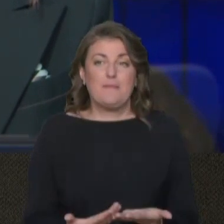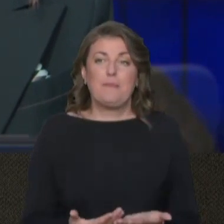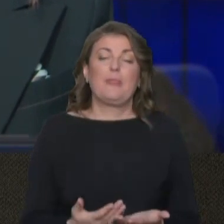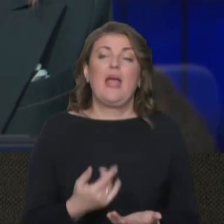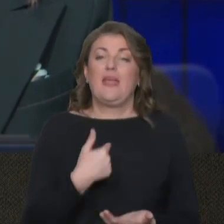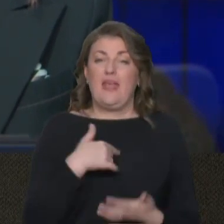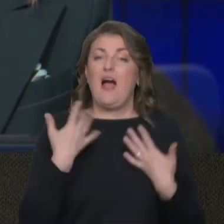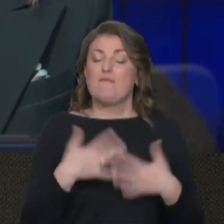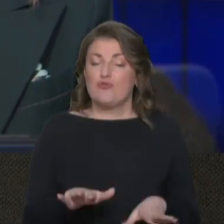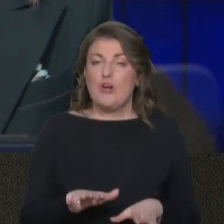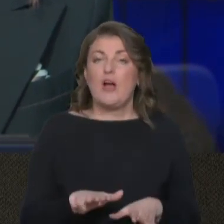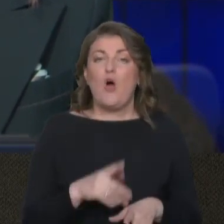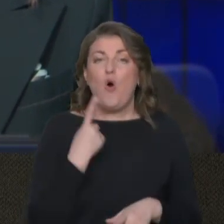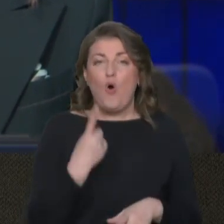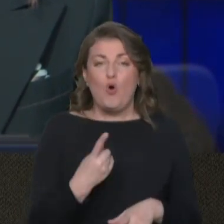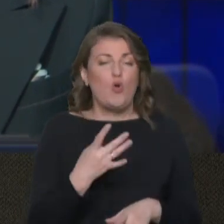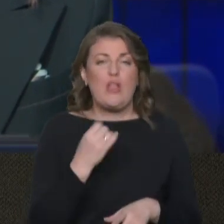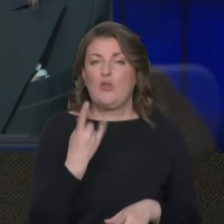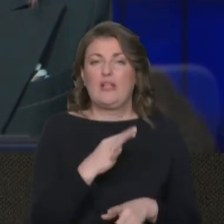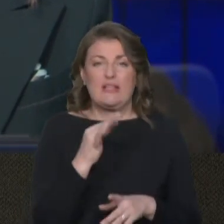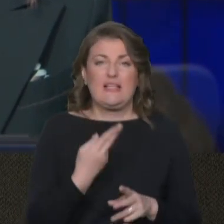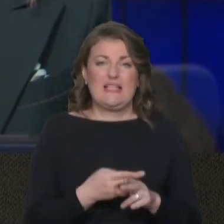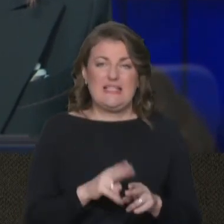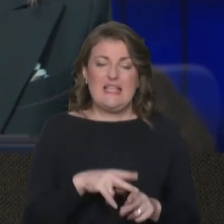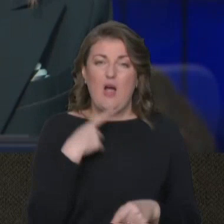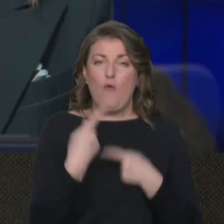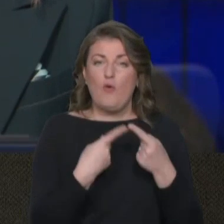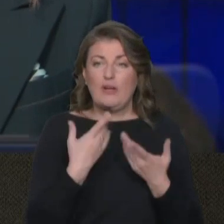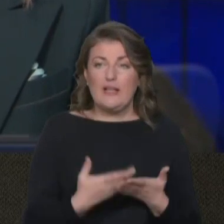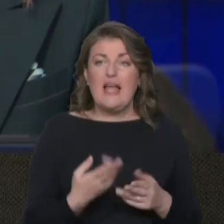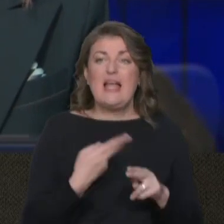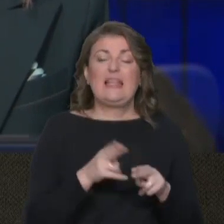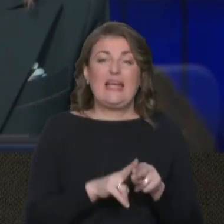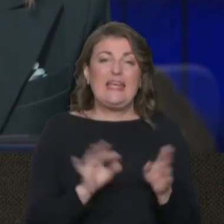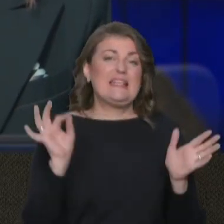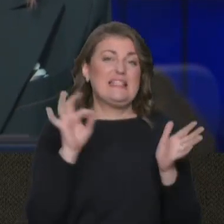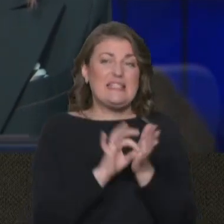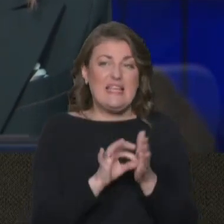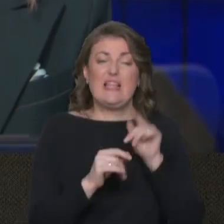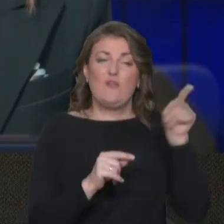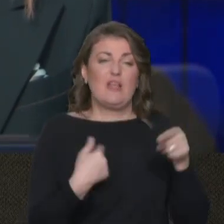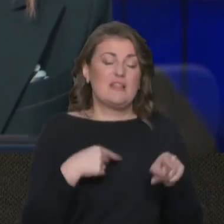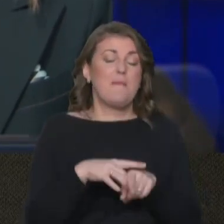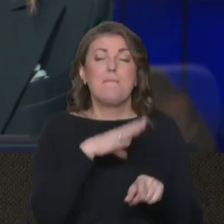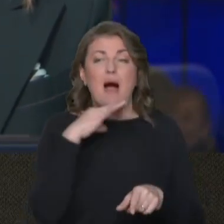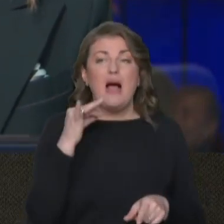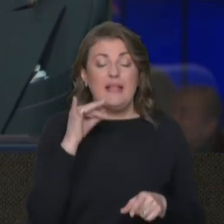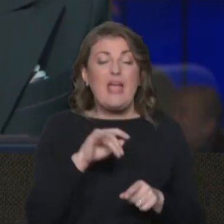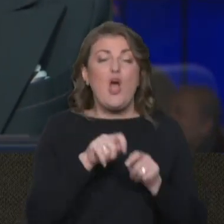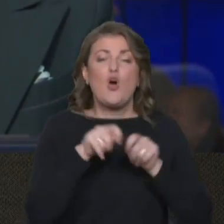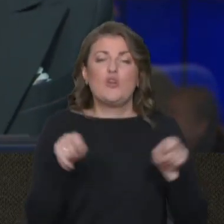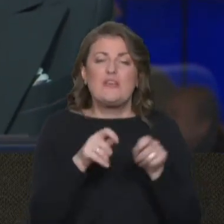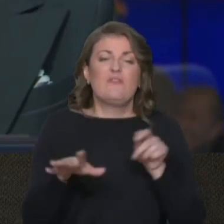Ну, я вже неоднократно це окреслювала, що таких цілей в нас там багато. І розкривати